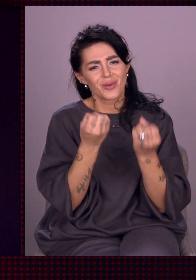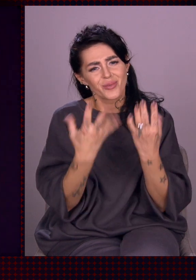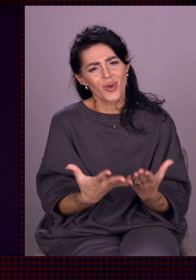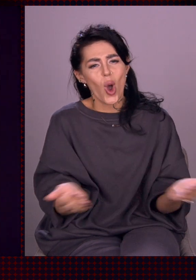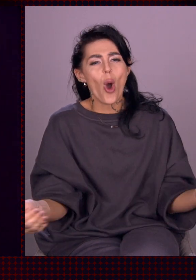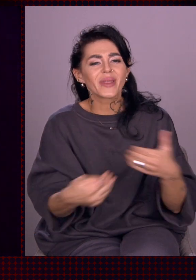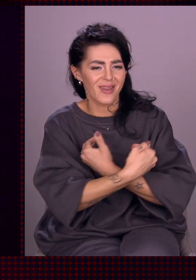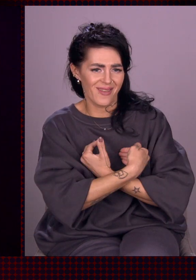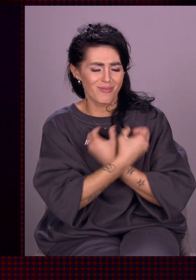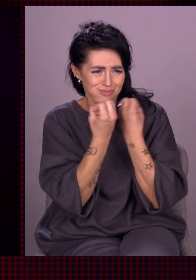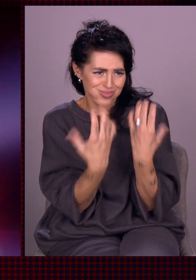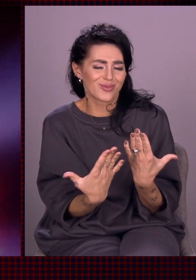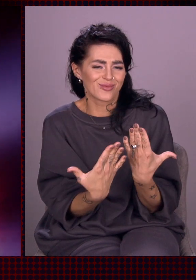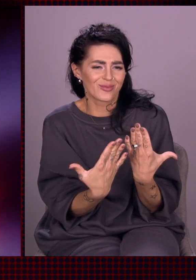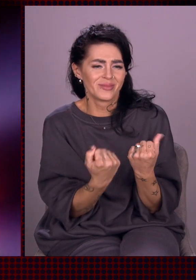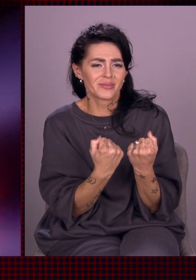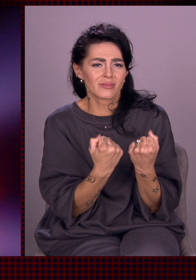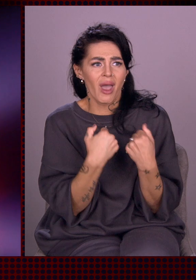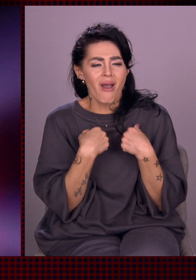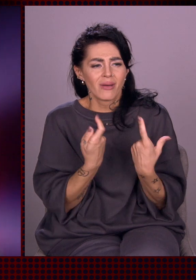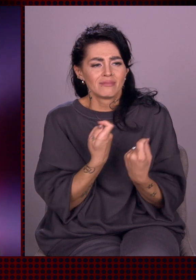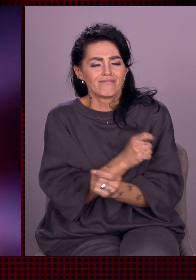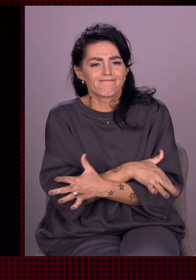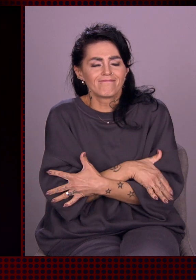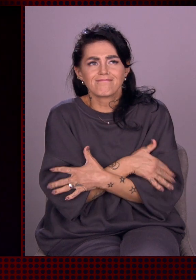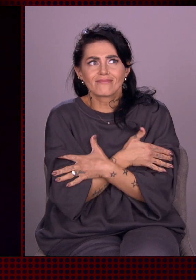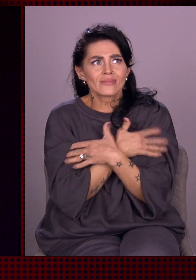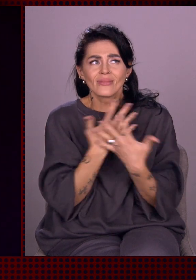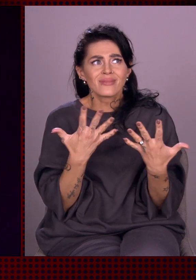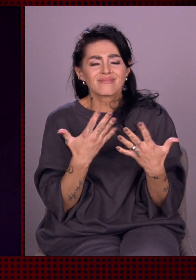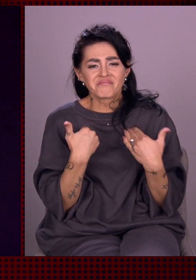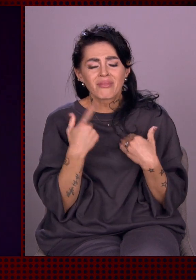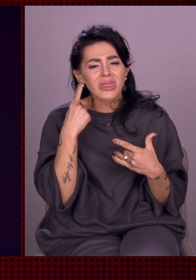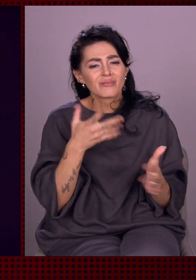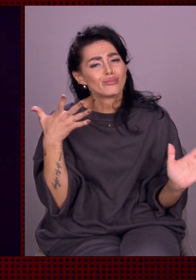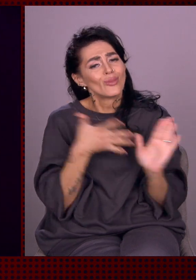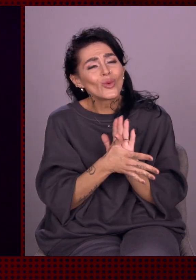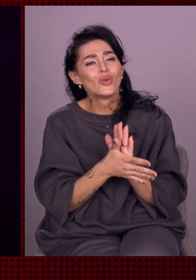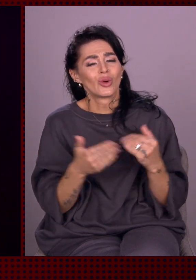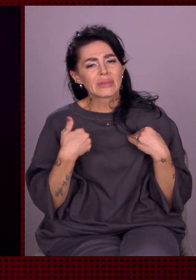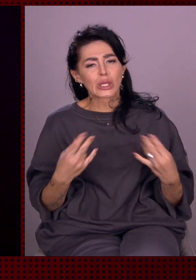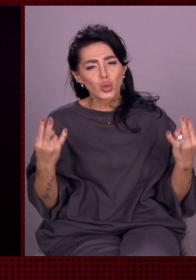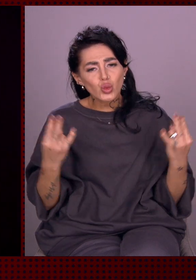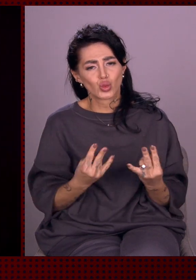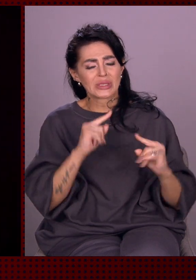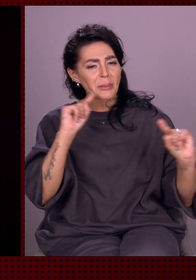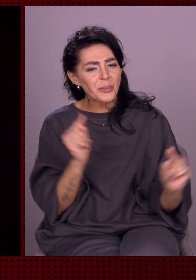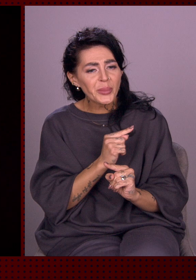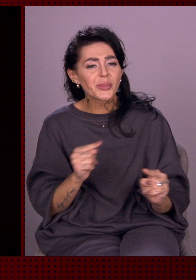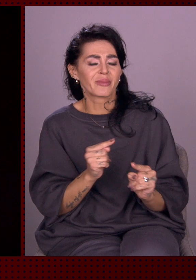обняти? У мене просто мороз. І після того я зрозумів, що потрібно співати,